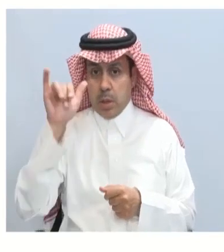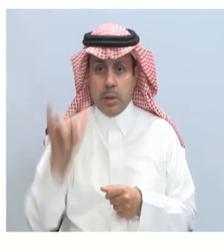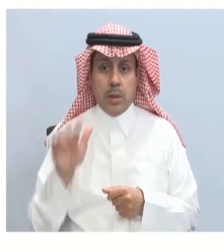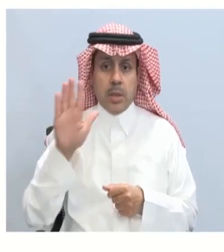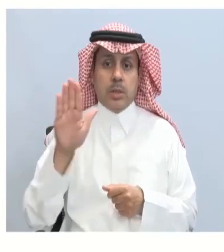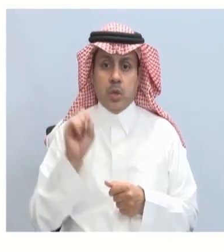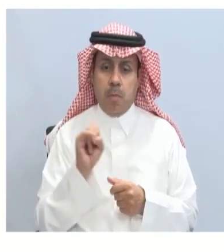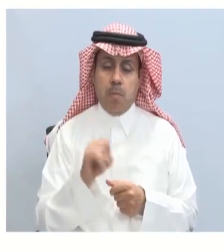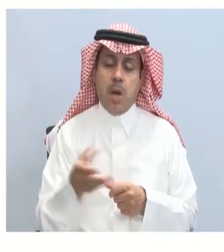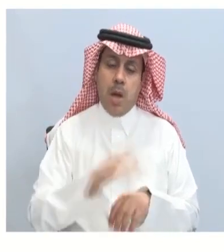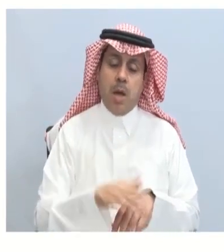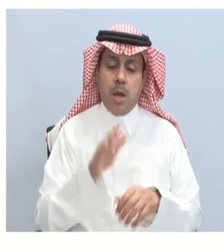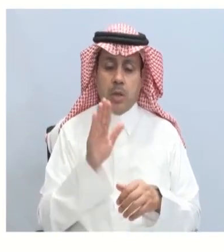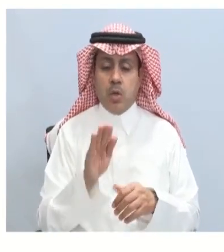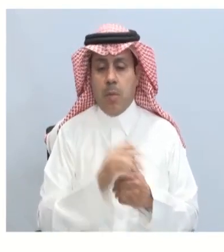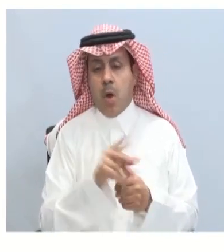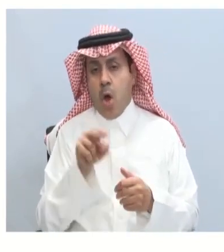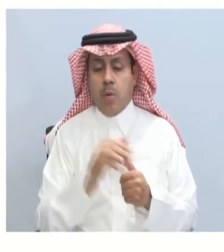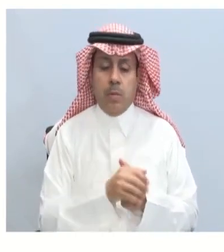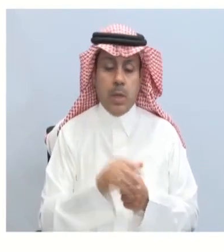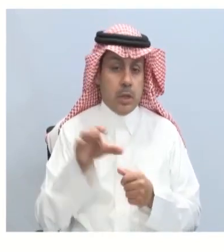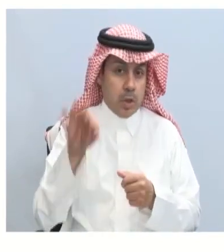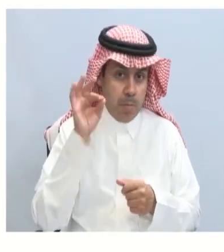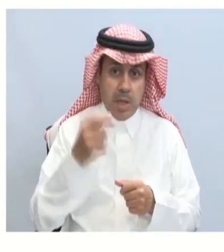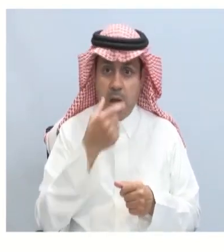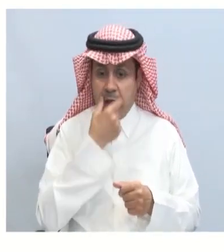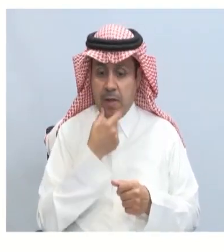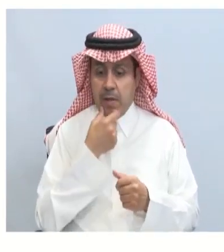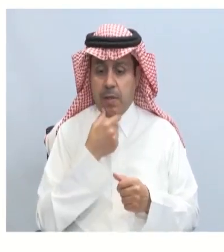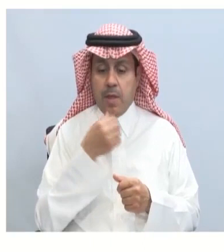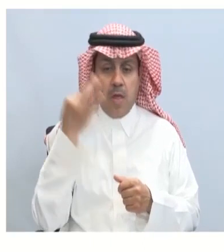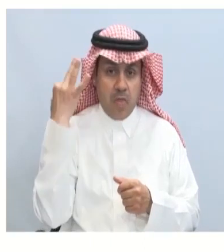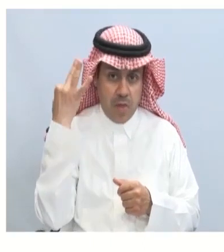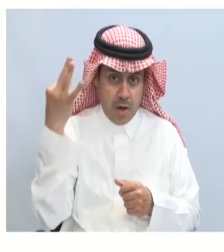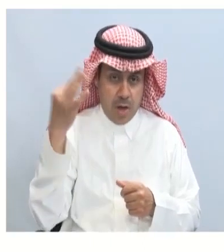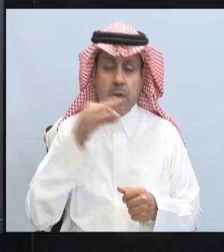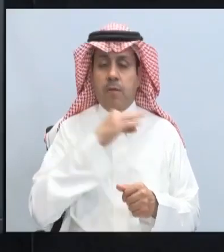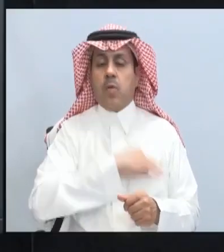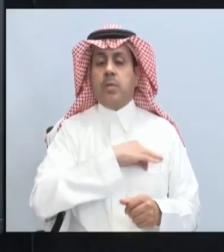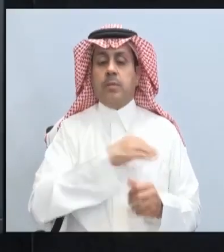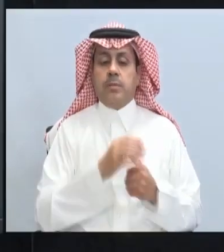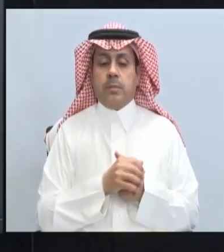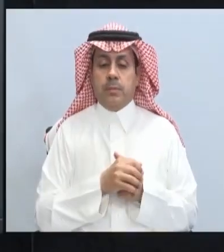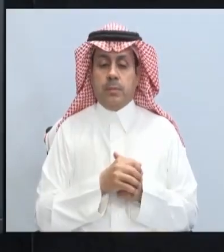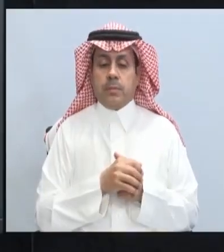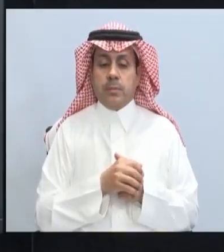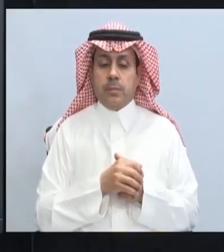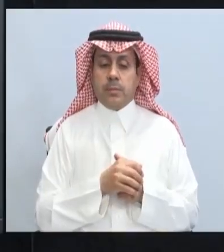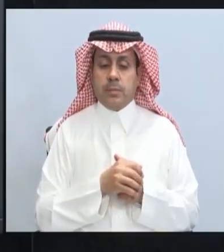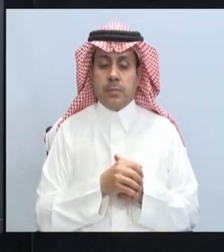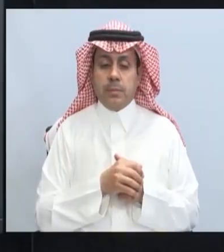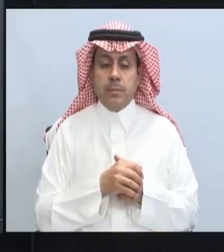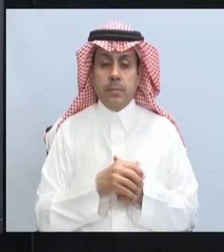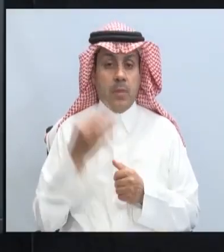المسلم على سوم اخيه استنبط من الحديث ثلاث فوائد نريد ان ناخذ من الحديث فوائد